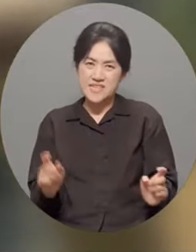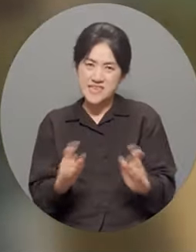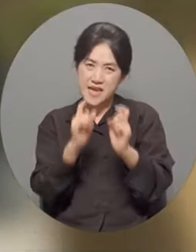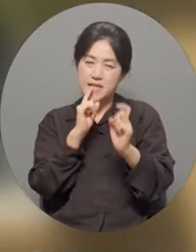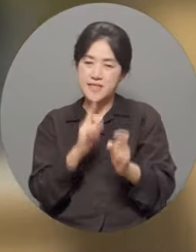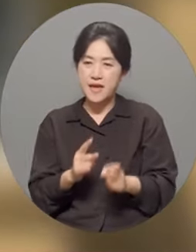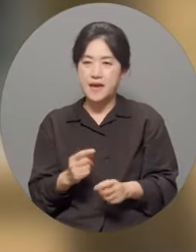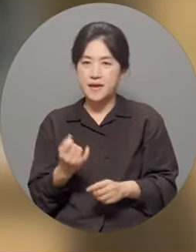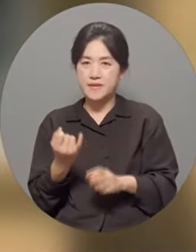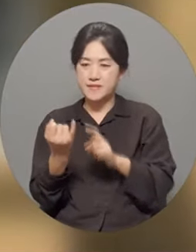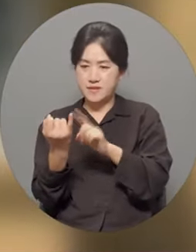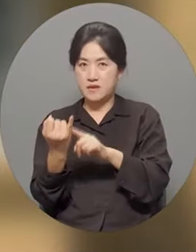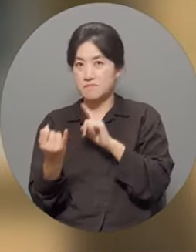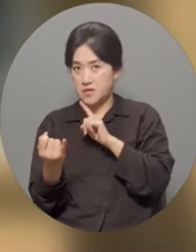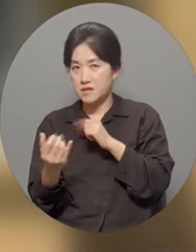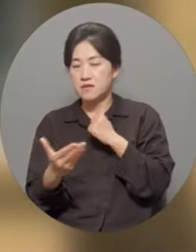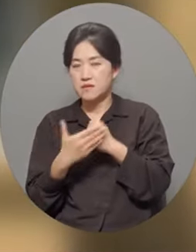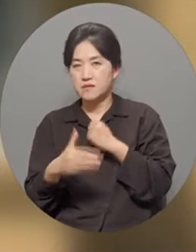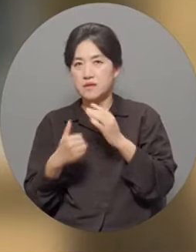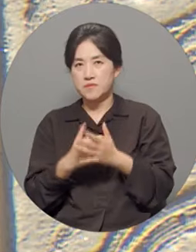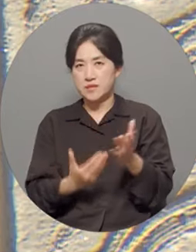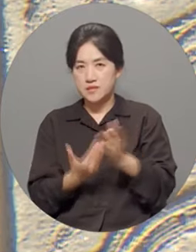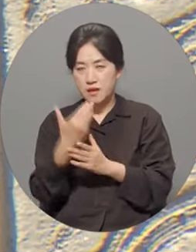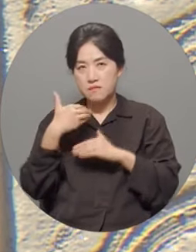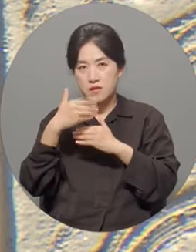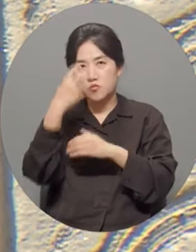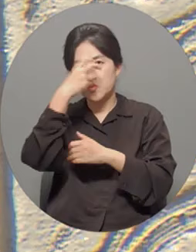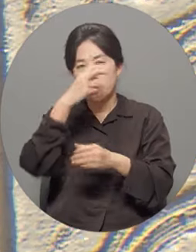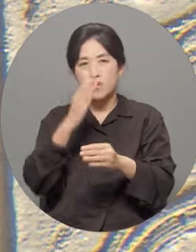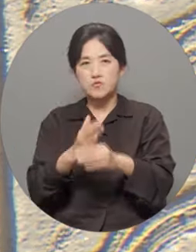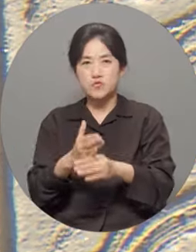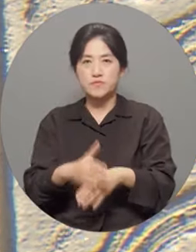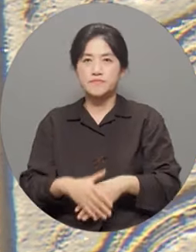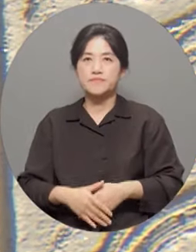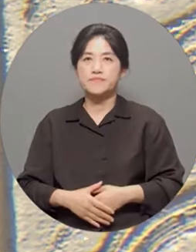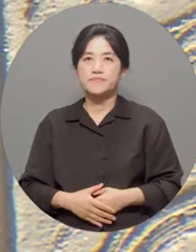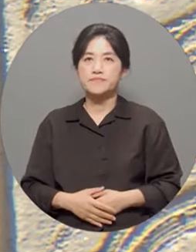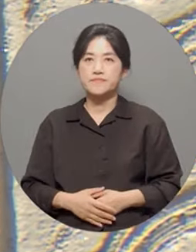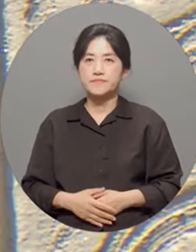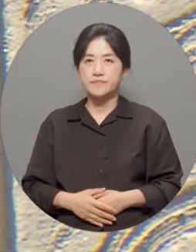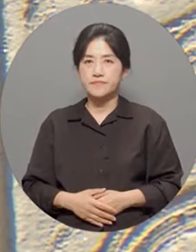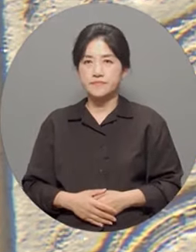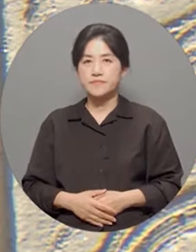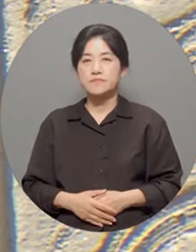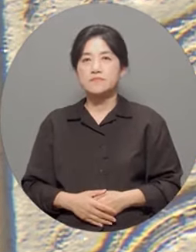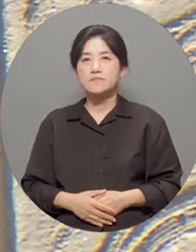했다는 피해자 말을 바탕으로 사건 경위를 조사하고 있습니다. MBC 뉴스 김하은입니다.